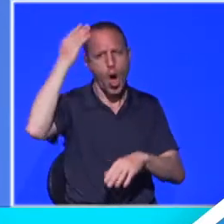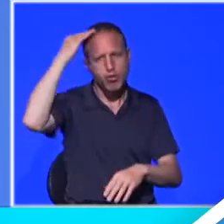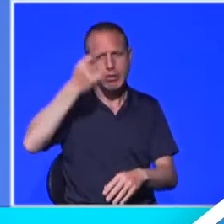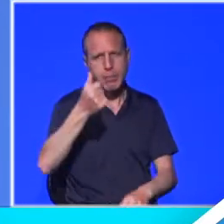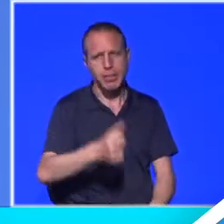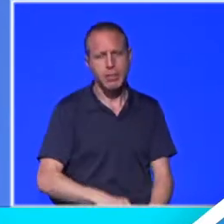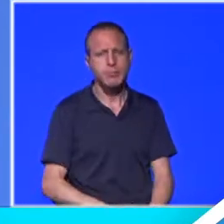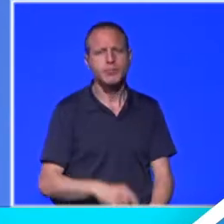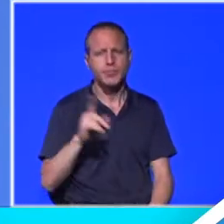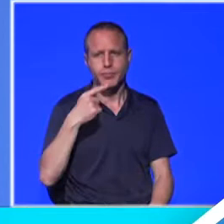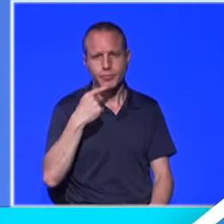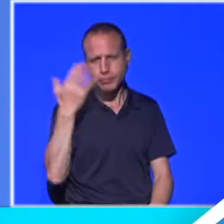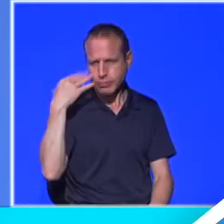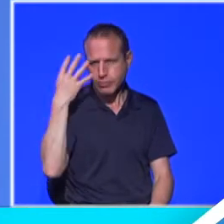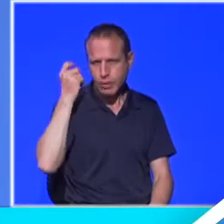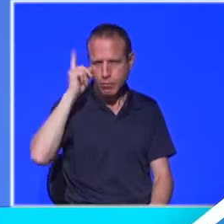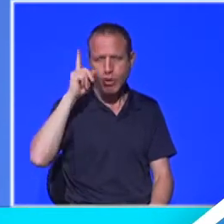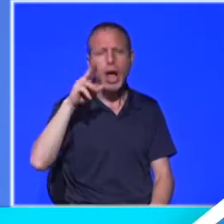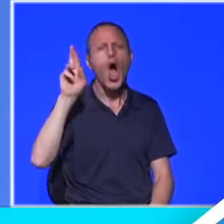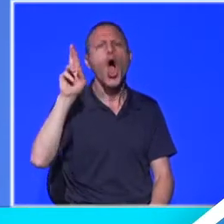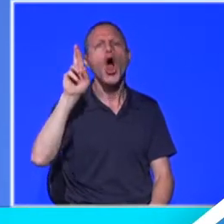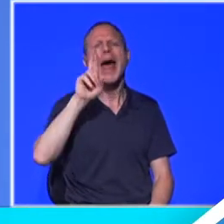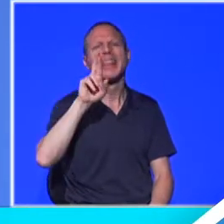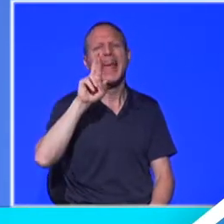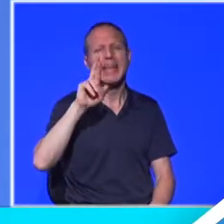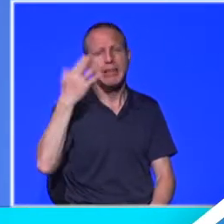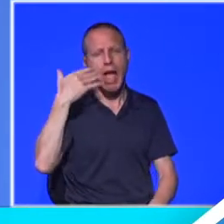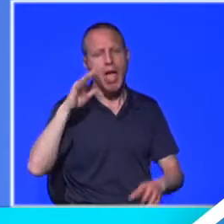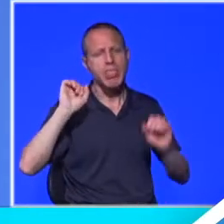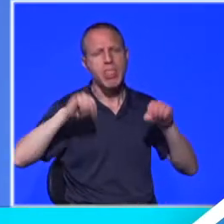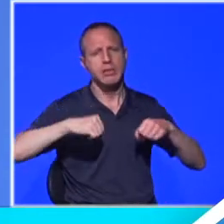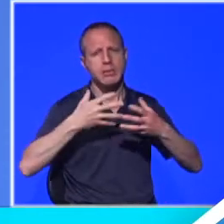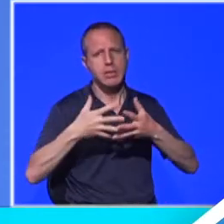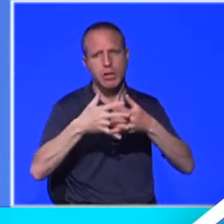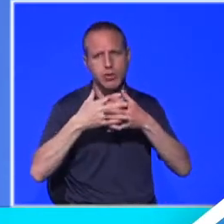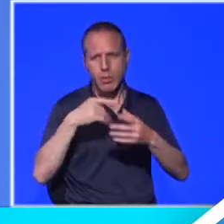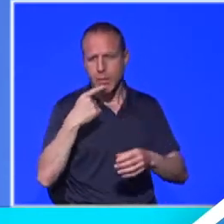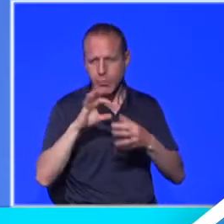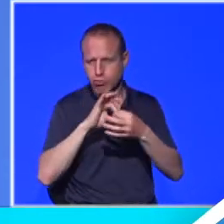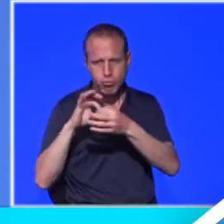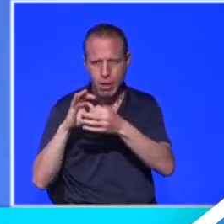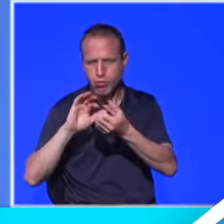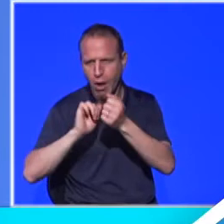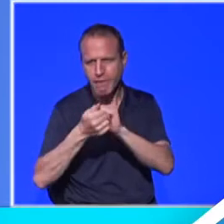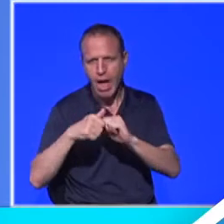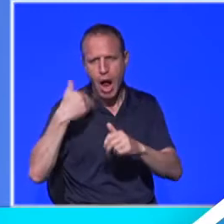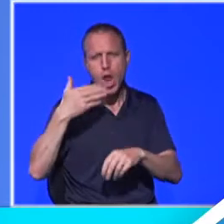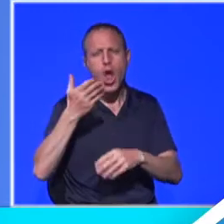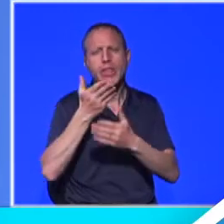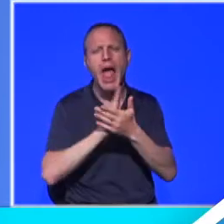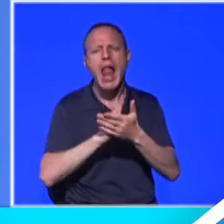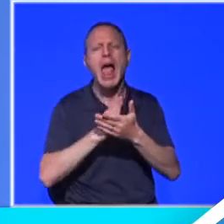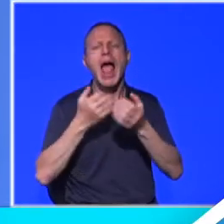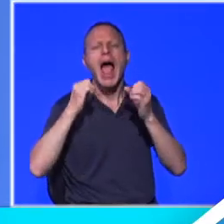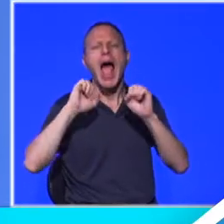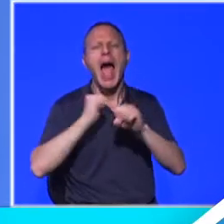אומר, לפני 40 שנה, כשרונלד רייגן היה נשיא ארצות הברית, אמר את המשפט שהפך להיות חלק מה... אבני הדרך